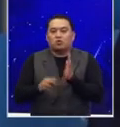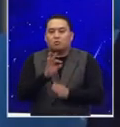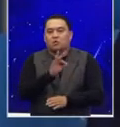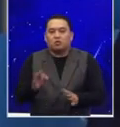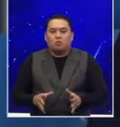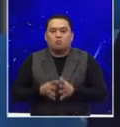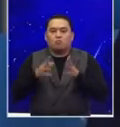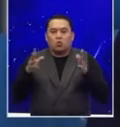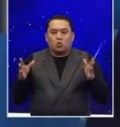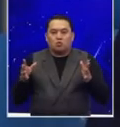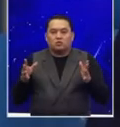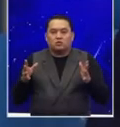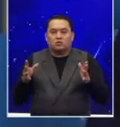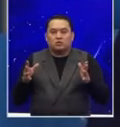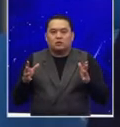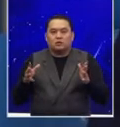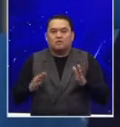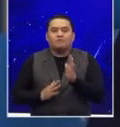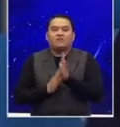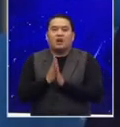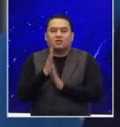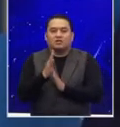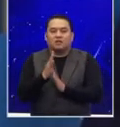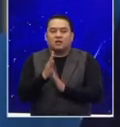90%, более 90% на выращивании